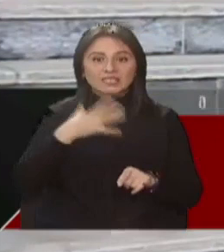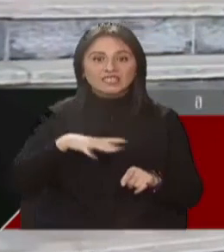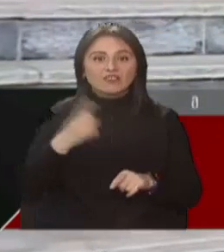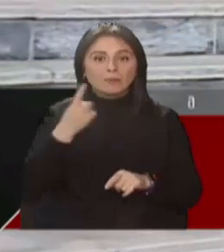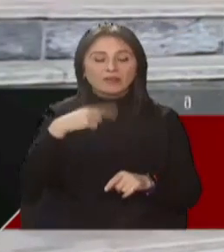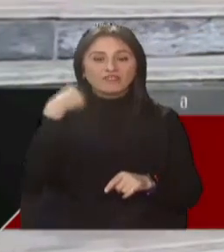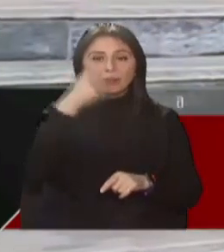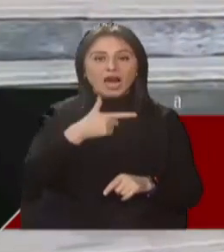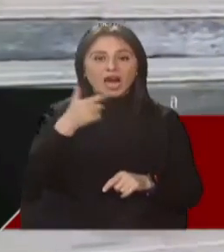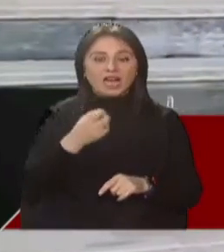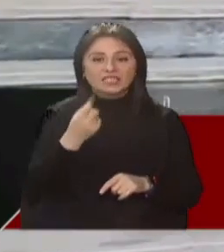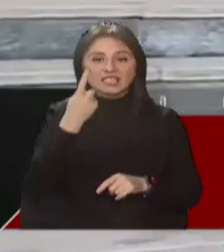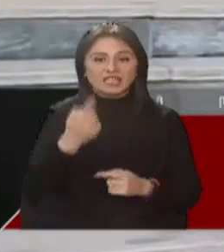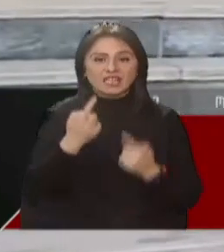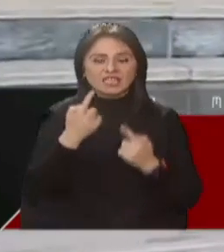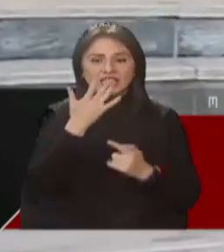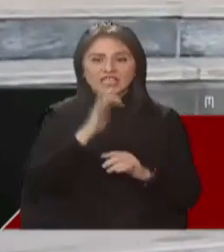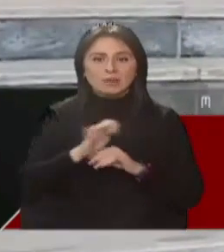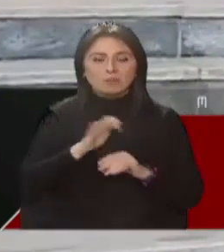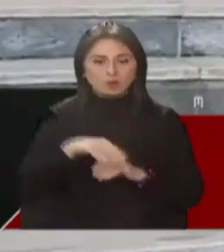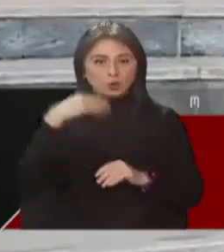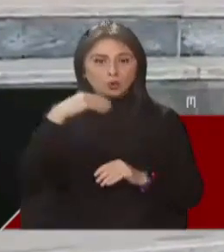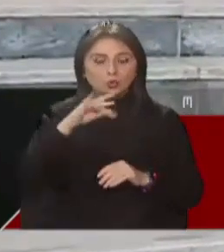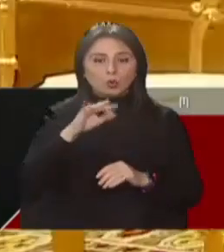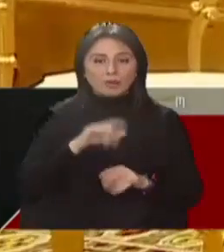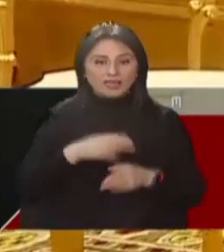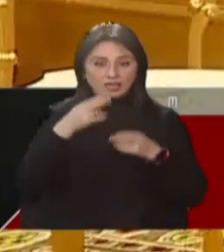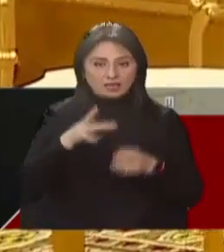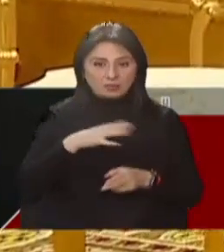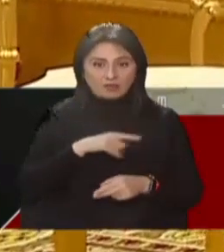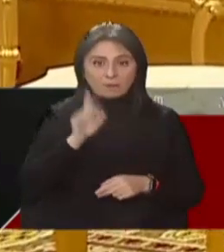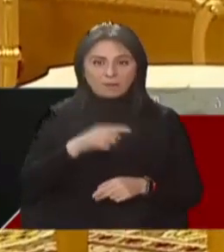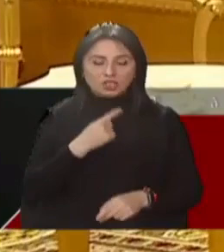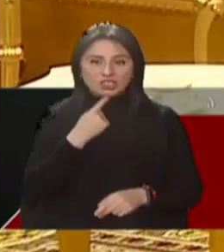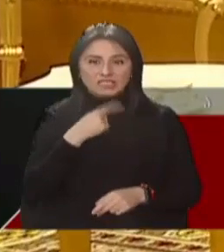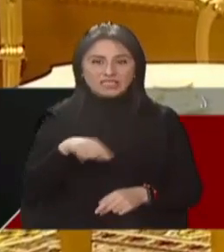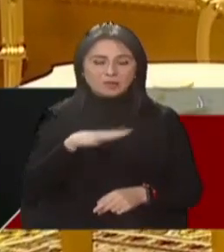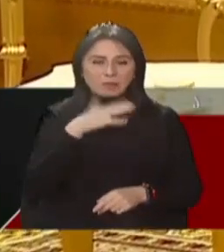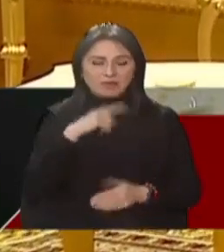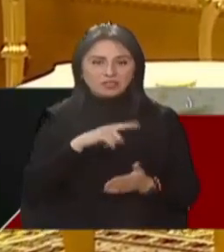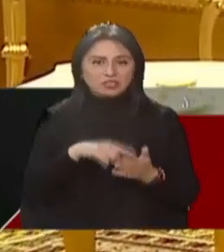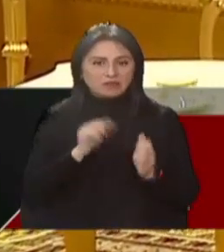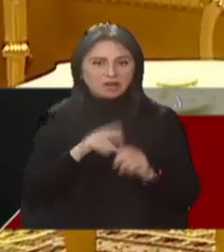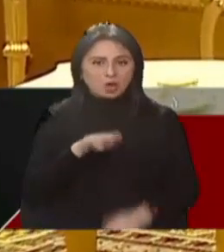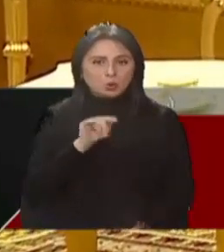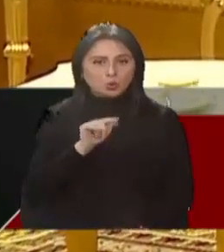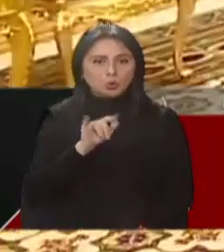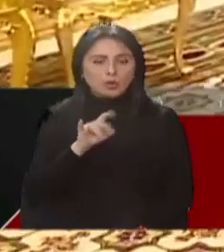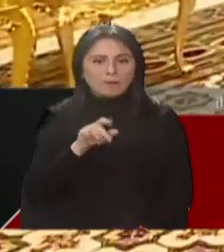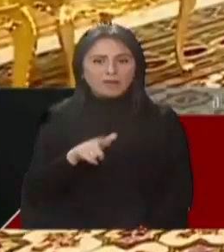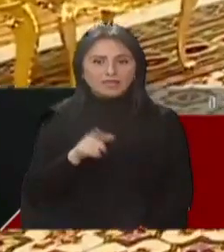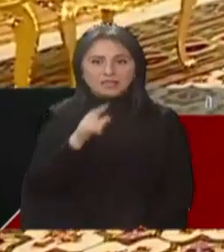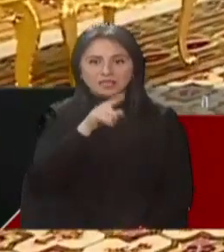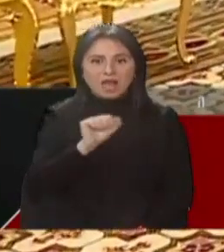საქართველოს პირველი პირი გაზის კიდევ ერთ დიდ იმპორტიორს, თურქმენეთს სტუმრობდა. მაშინ სკეპტიკოსთაგან ბევრი სვამდა შეკითხვას, რატომ ჰქონდა აღებული